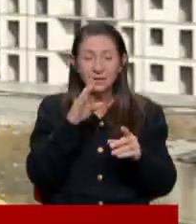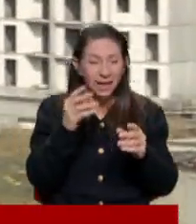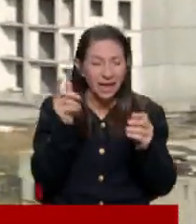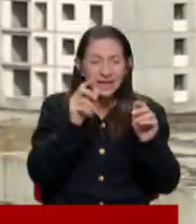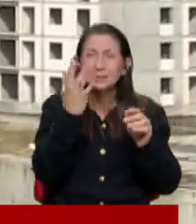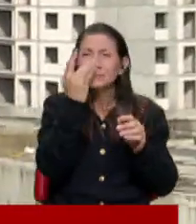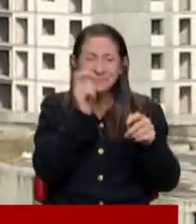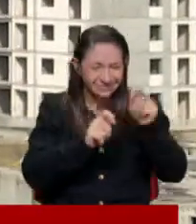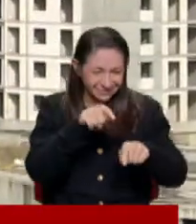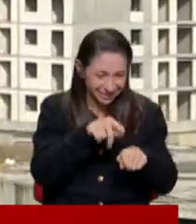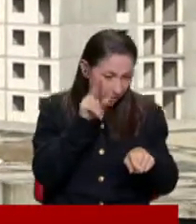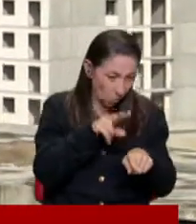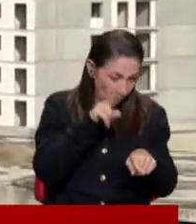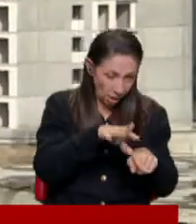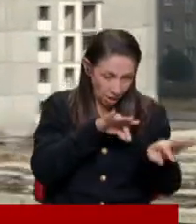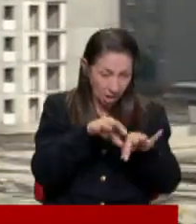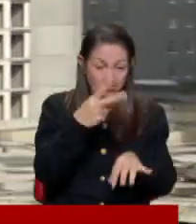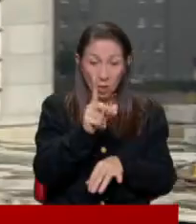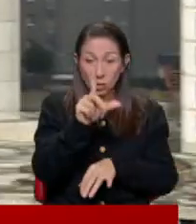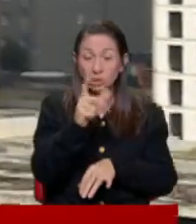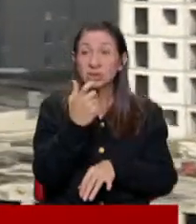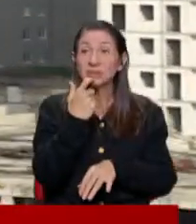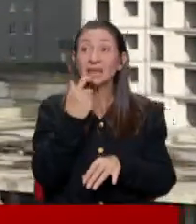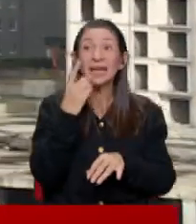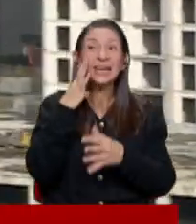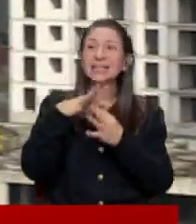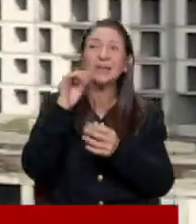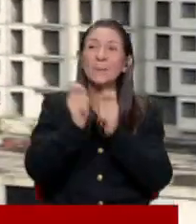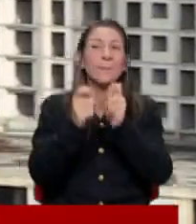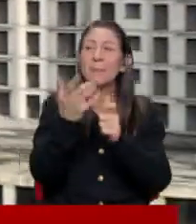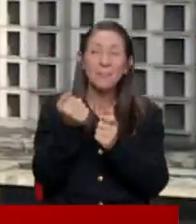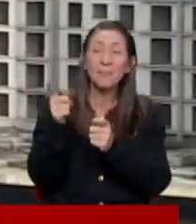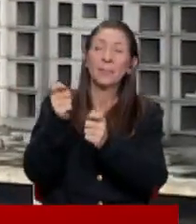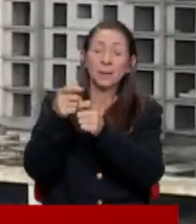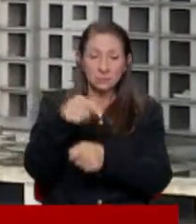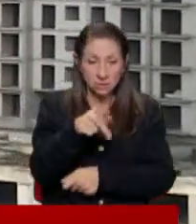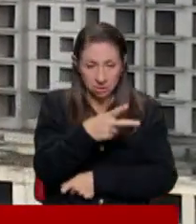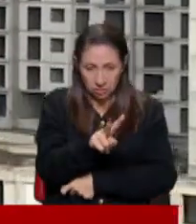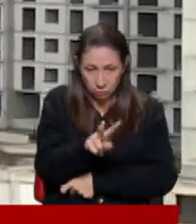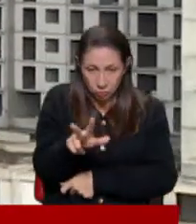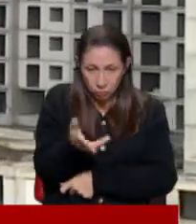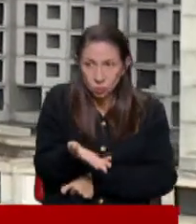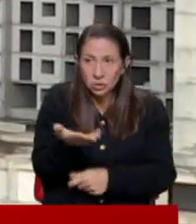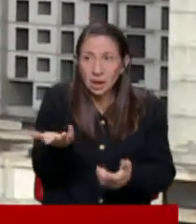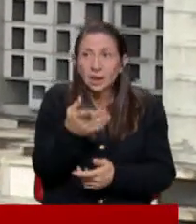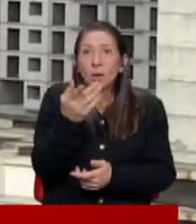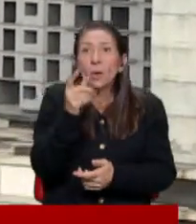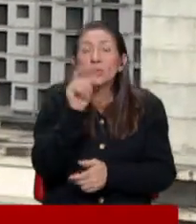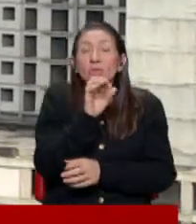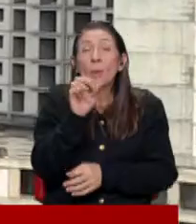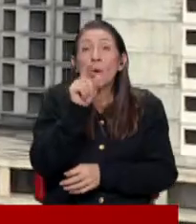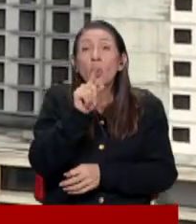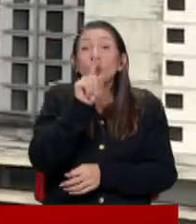üzerinden yapıldı. 2013 yılında hak sahiplerine teslim edilecekti ancak yıl 2023. Yani üzerinden